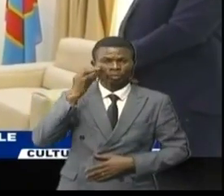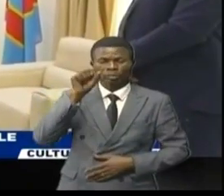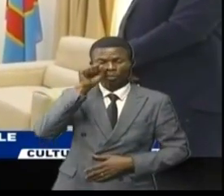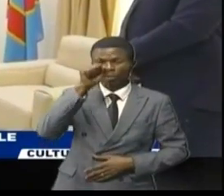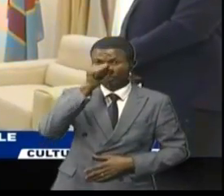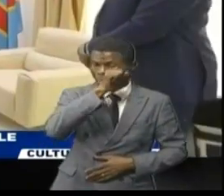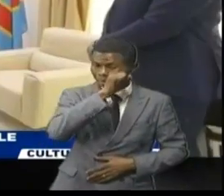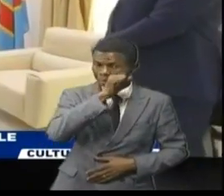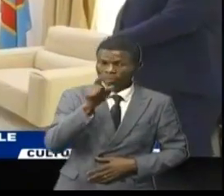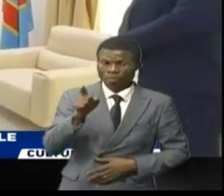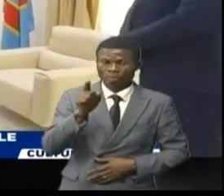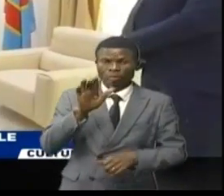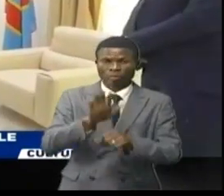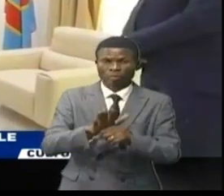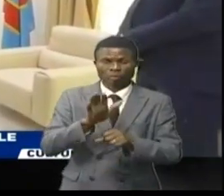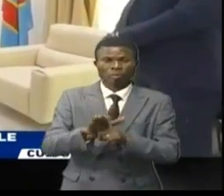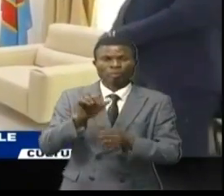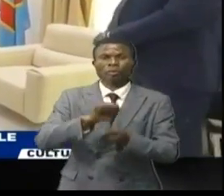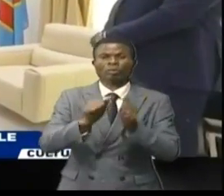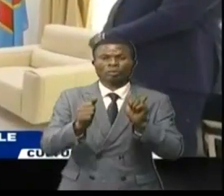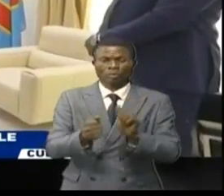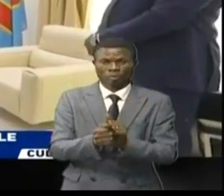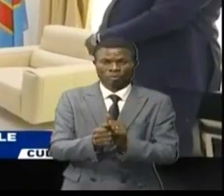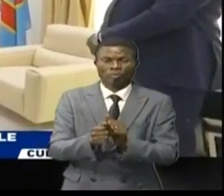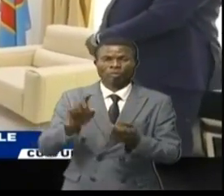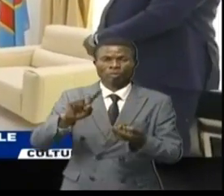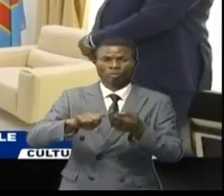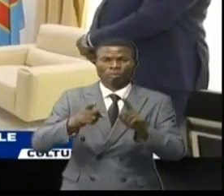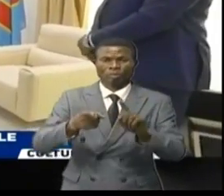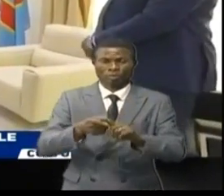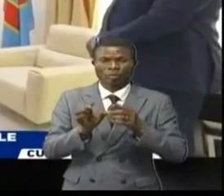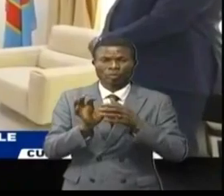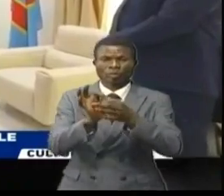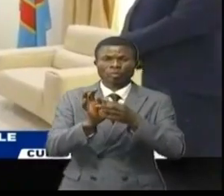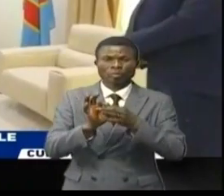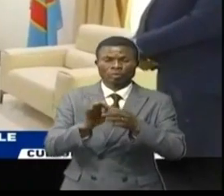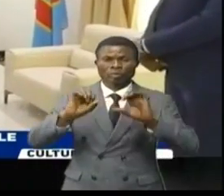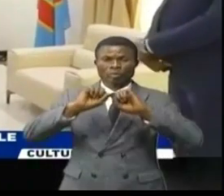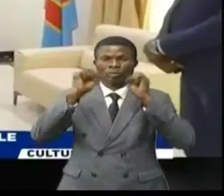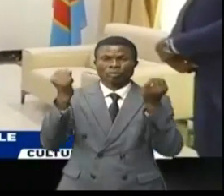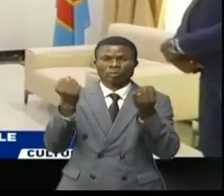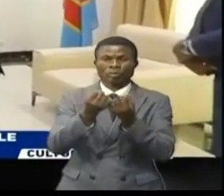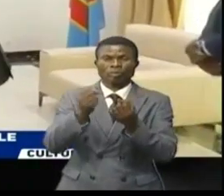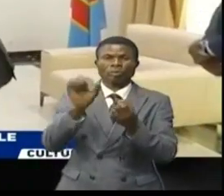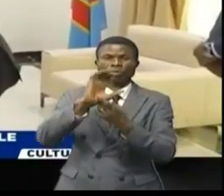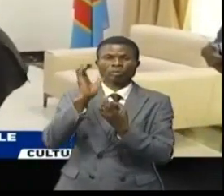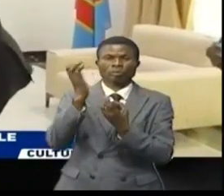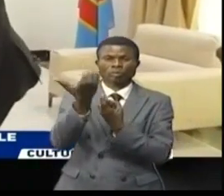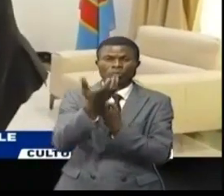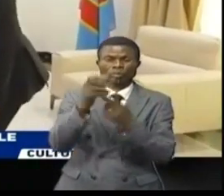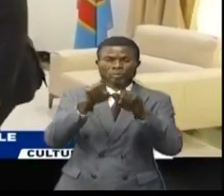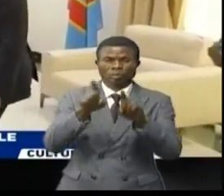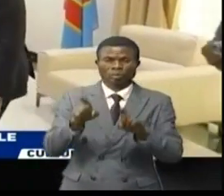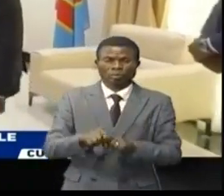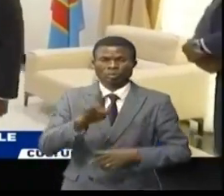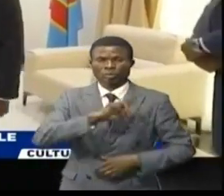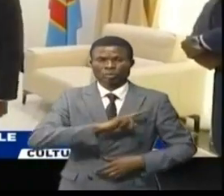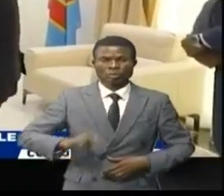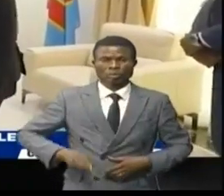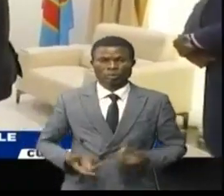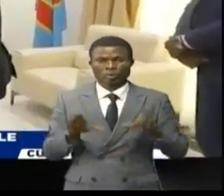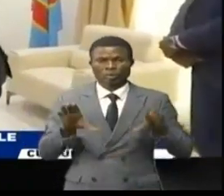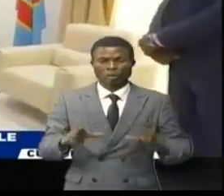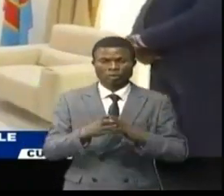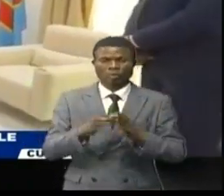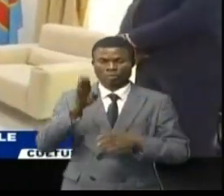Samalukonde Kyenge des différentes questions liées aux relations de coopération socio-culturelle entre la République démocratique du Congo et la